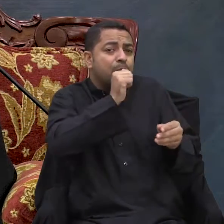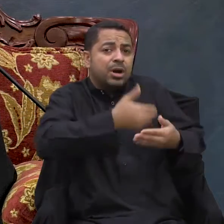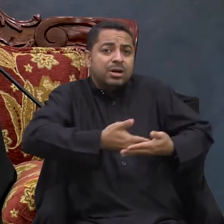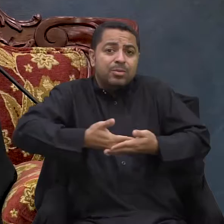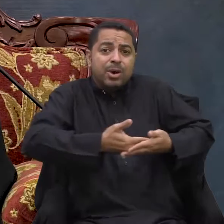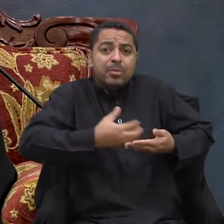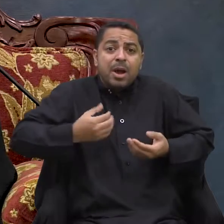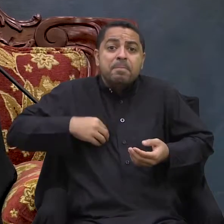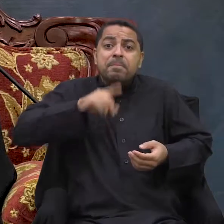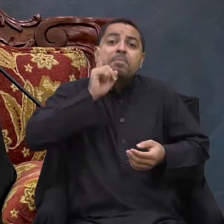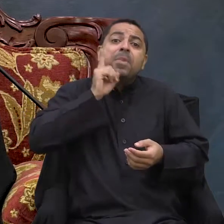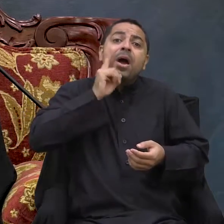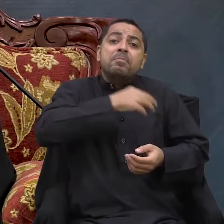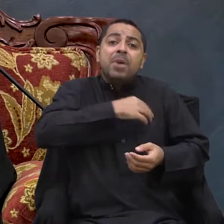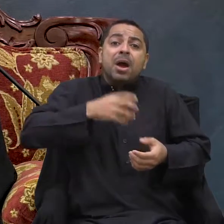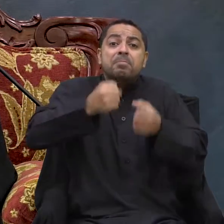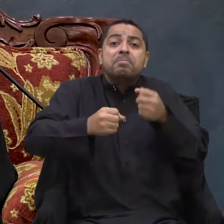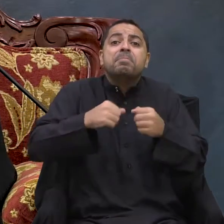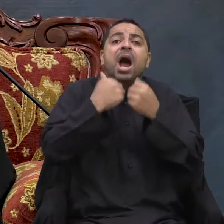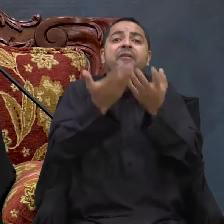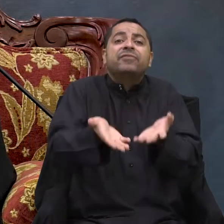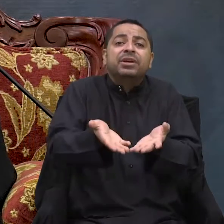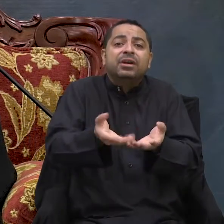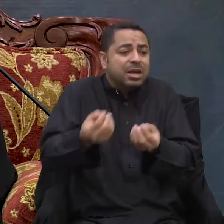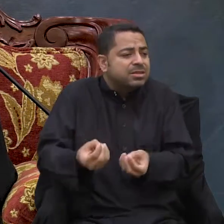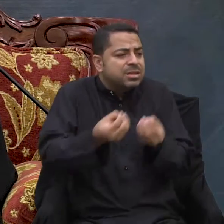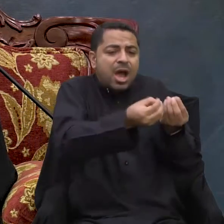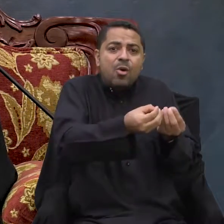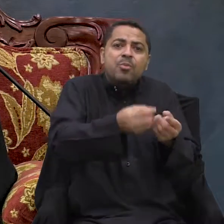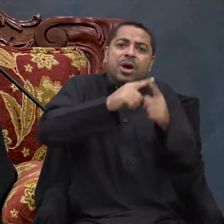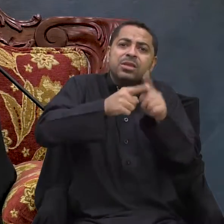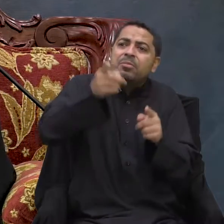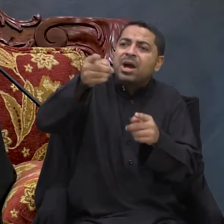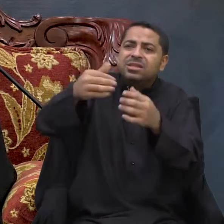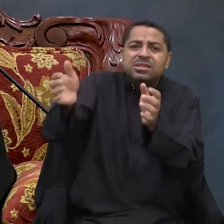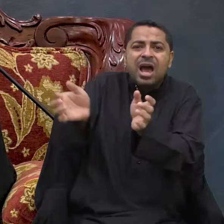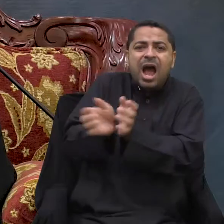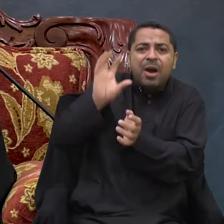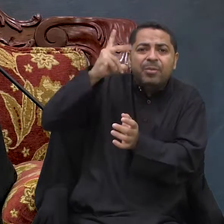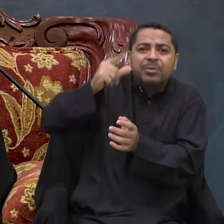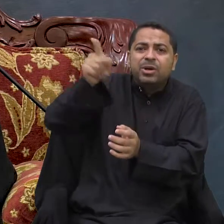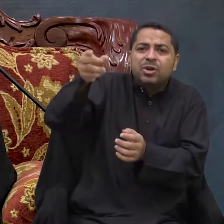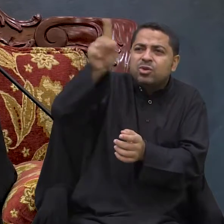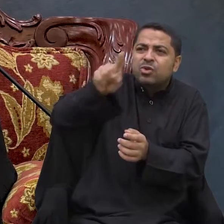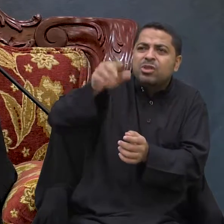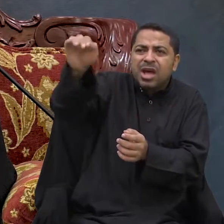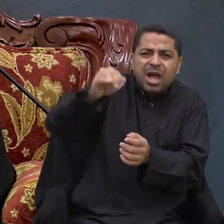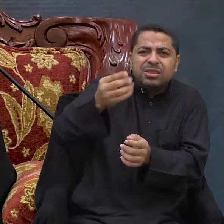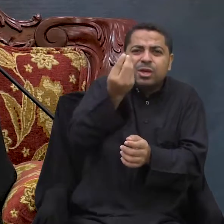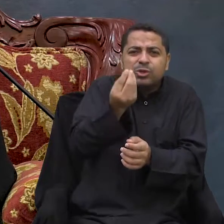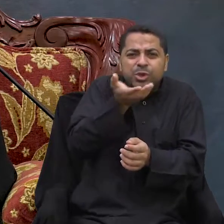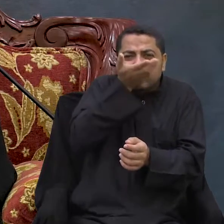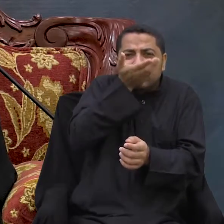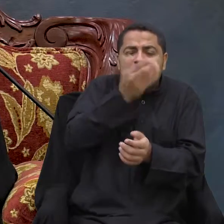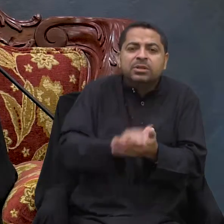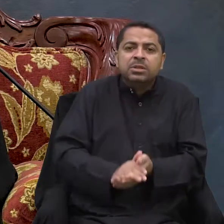جف اللبن في ثدي أمه، خذه إلى القوم وسلهم أن يسقوه.